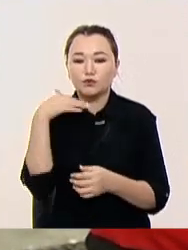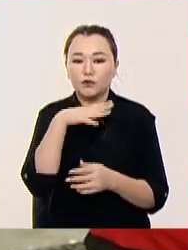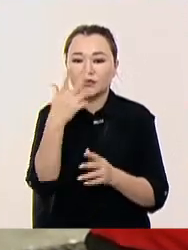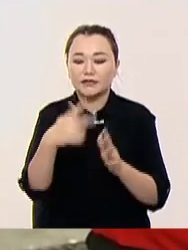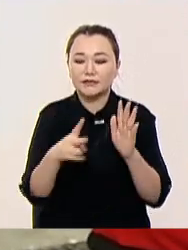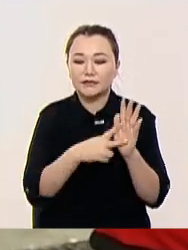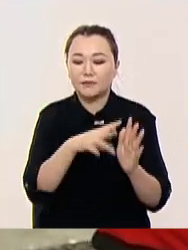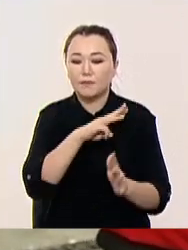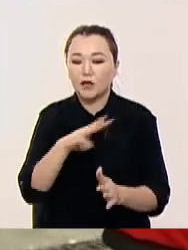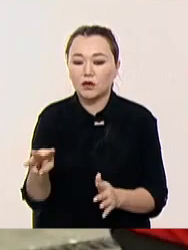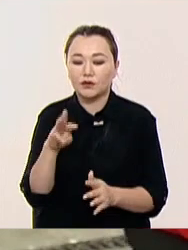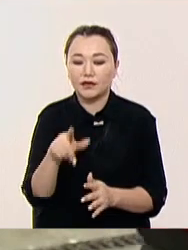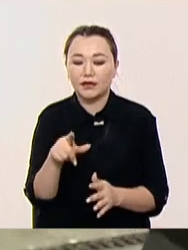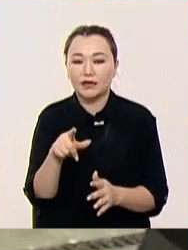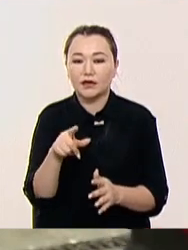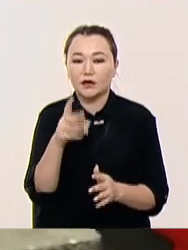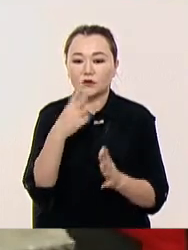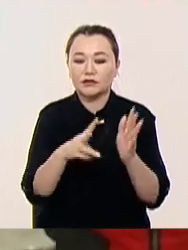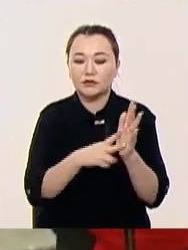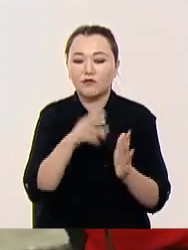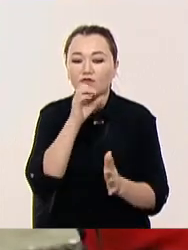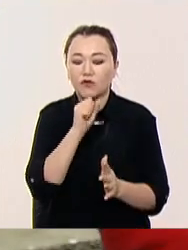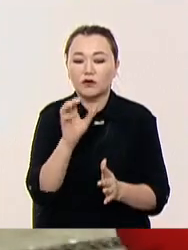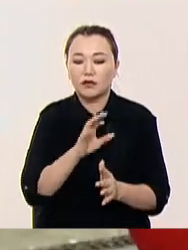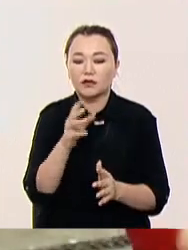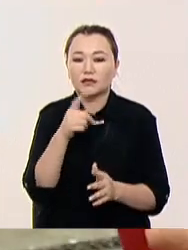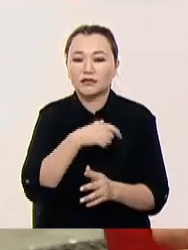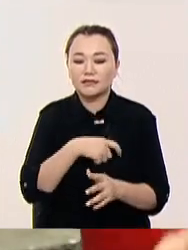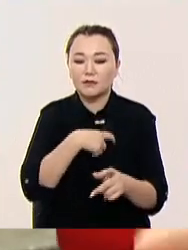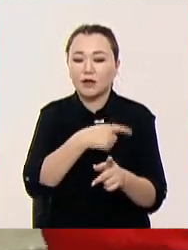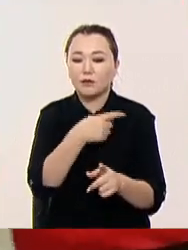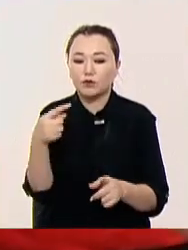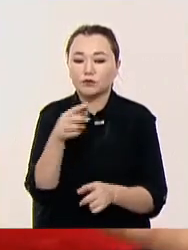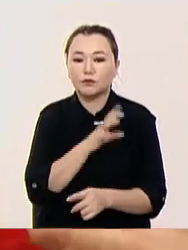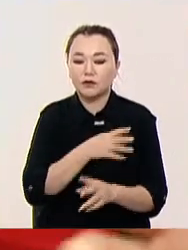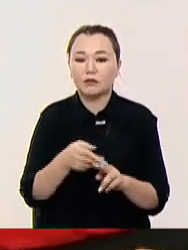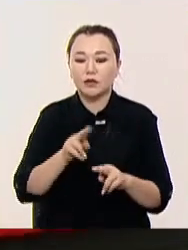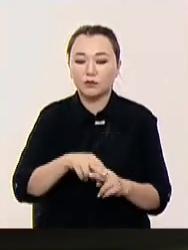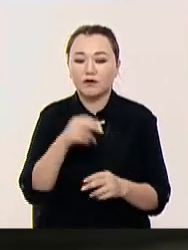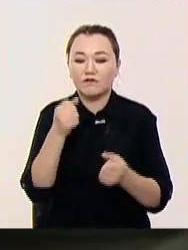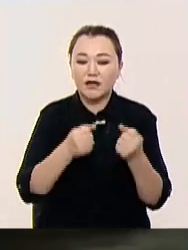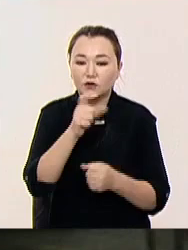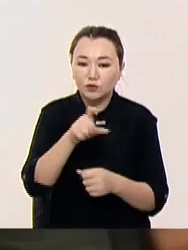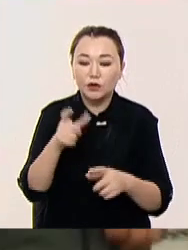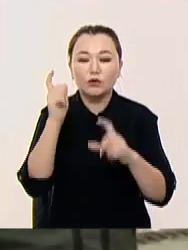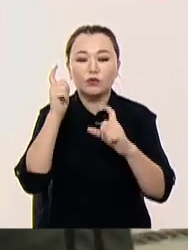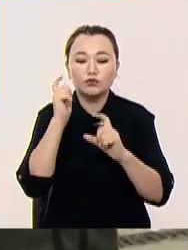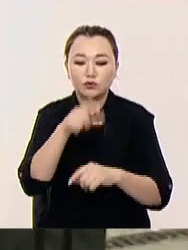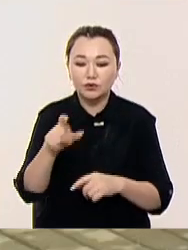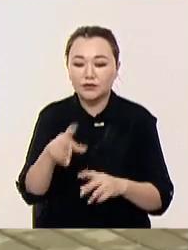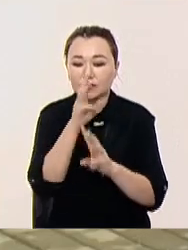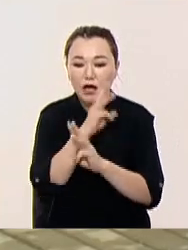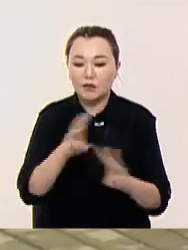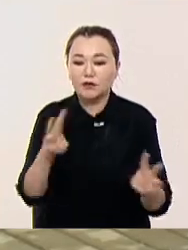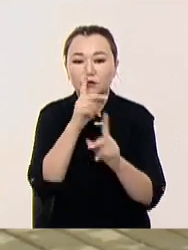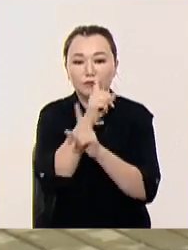миллион теңге. 37 миллион теңге ол ұрлық емес, өздерінде мүйіз шығып жатыр. Сол үшін мына водительдерге, грузчиктерге зарплата